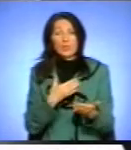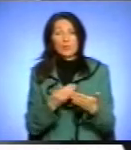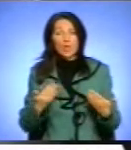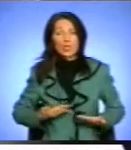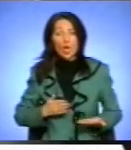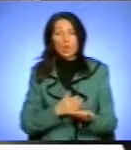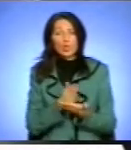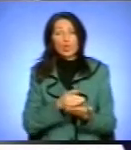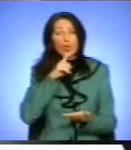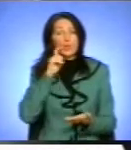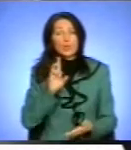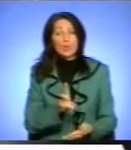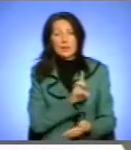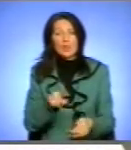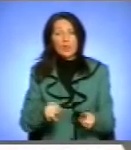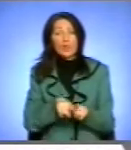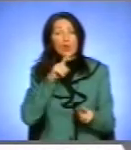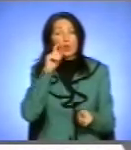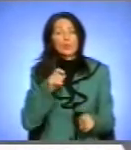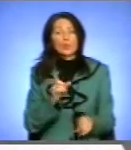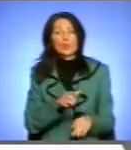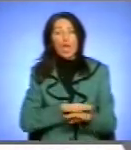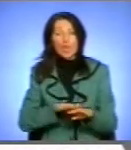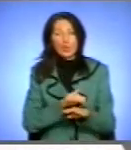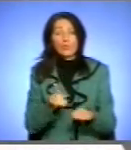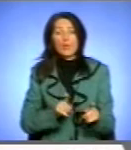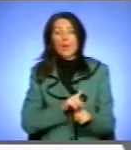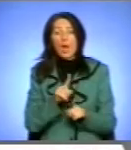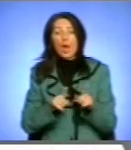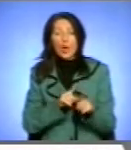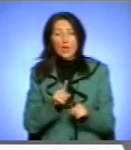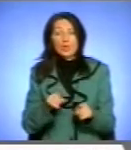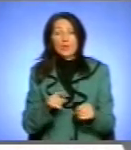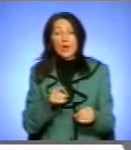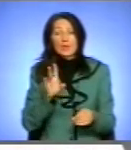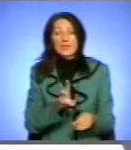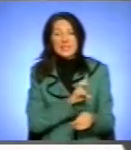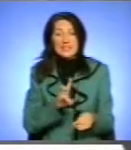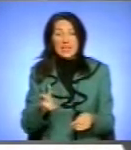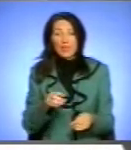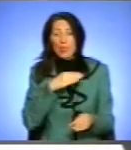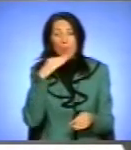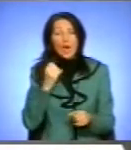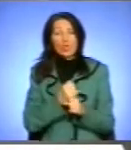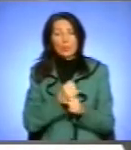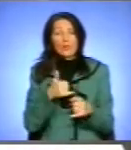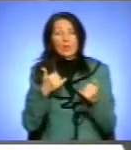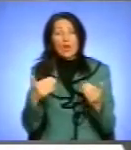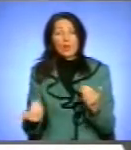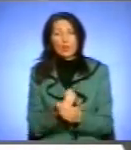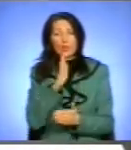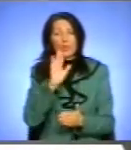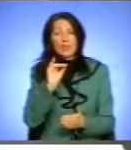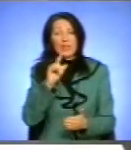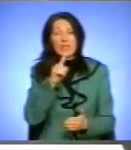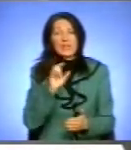українському народу. Він реорганізував церкву в парафіях своєї єпархії і багато зробив для відновлення візантійських традицій, що є